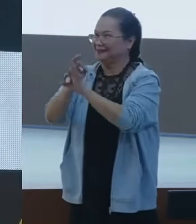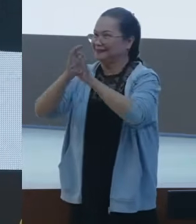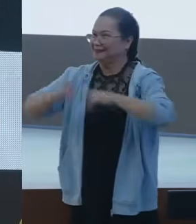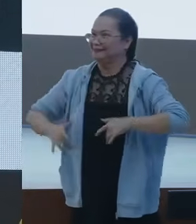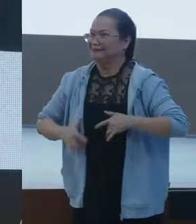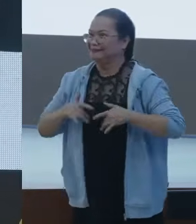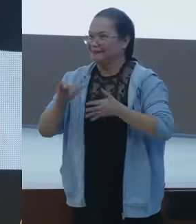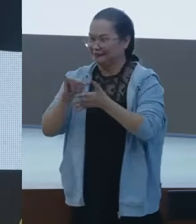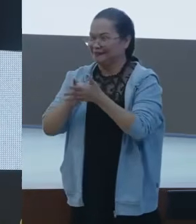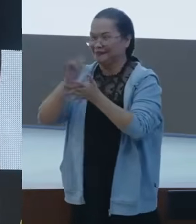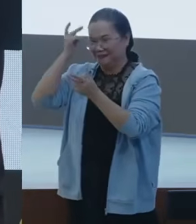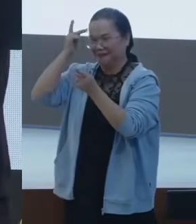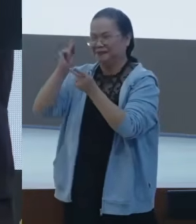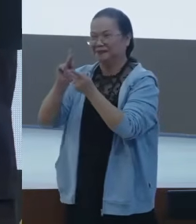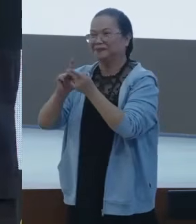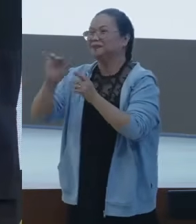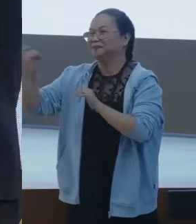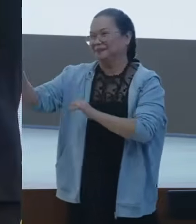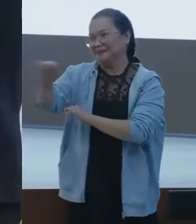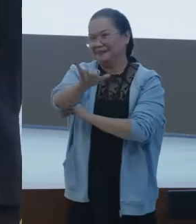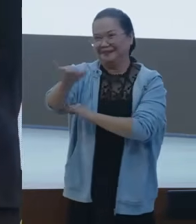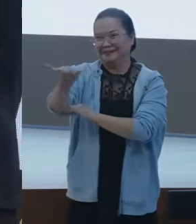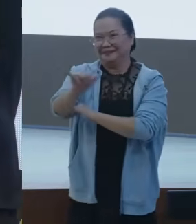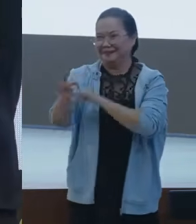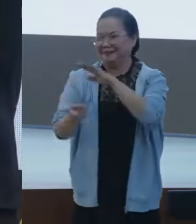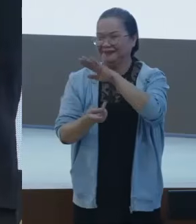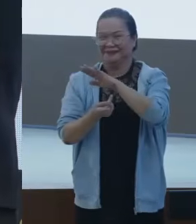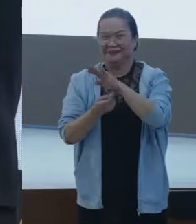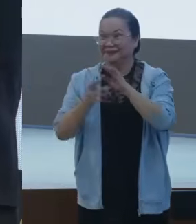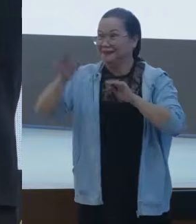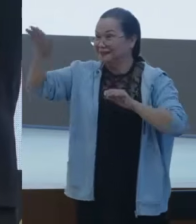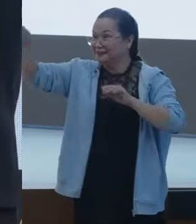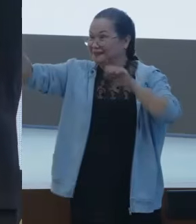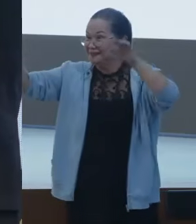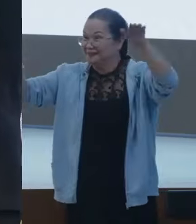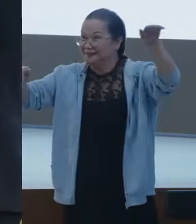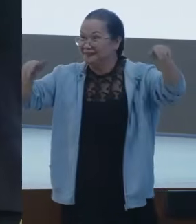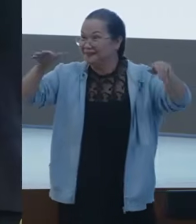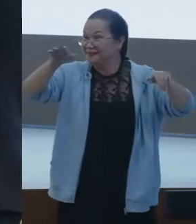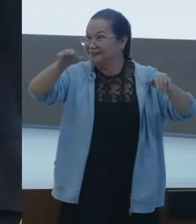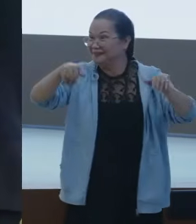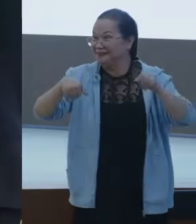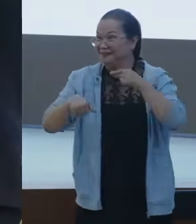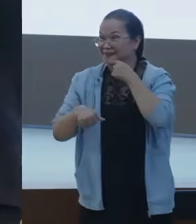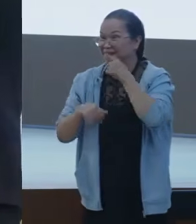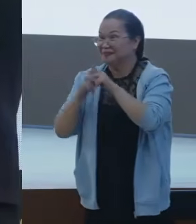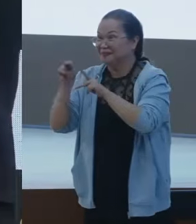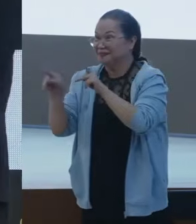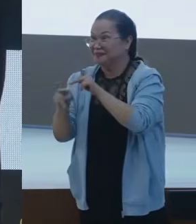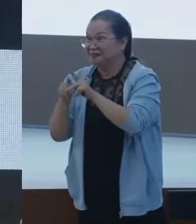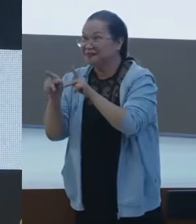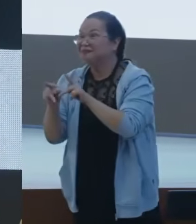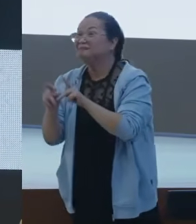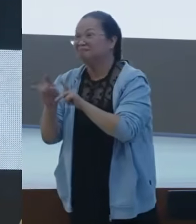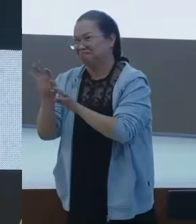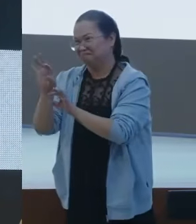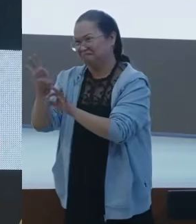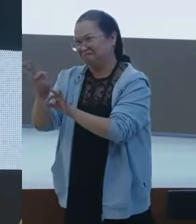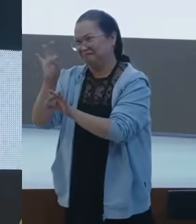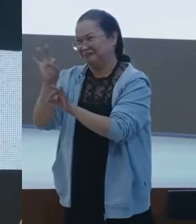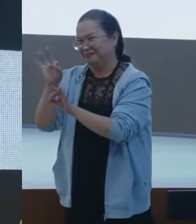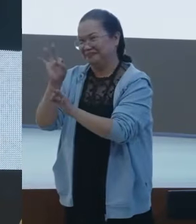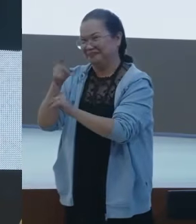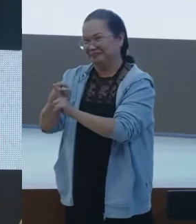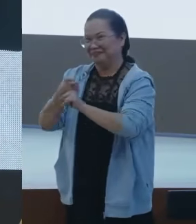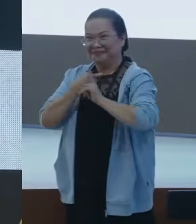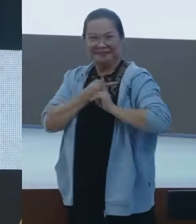layunin, pareho ni Paul. Hikayatin yung mga hinirang ng Diyos. Palaguin yung mga tumanggap na